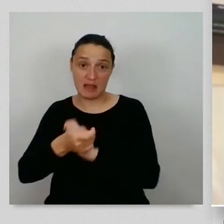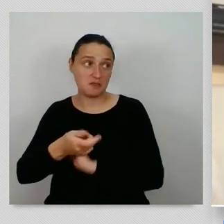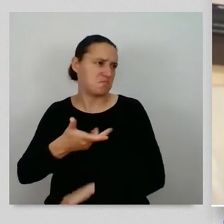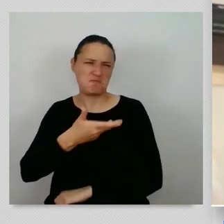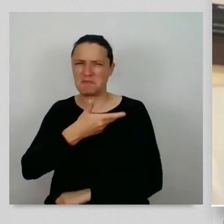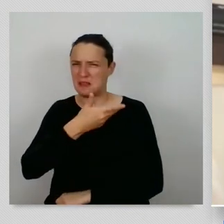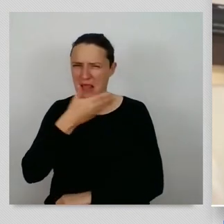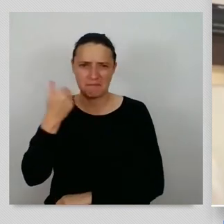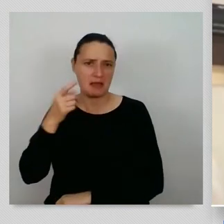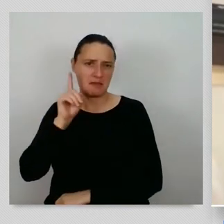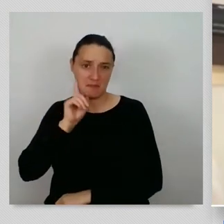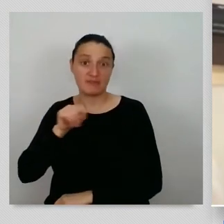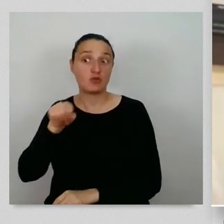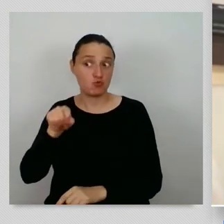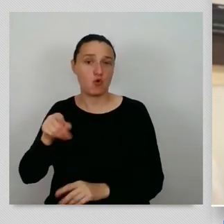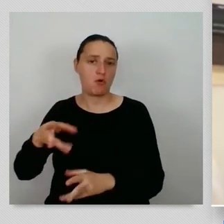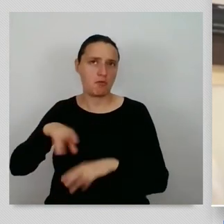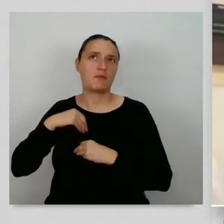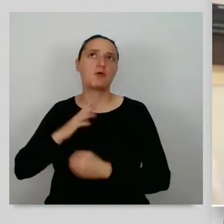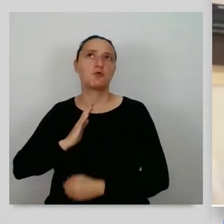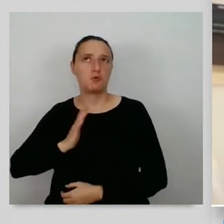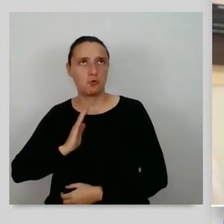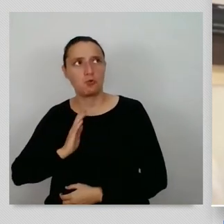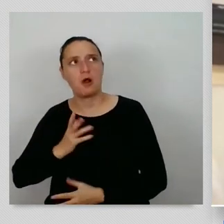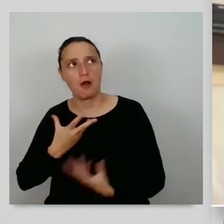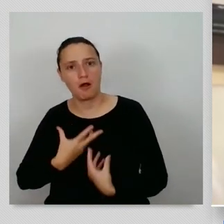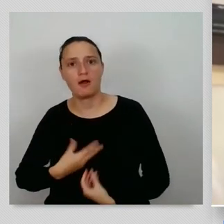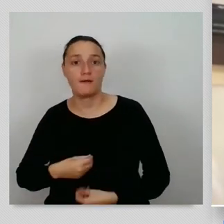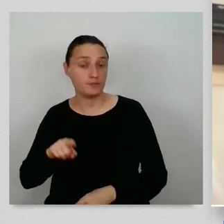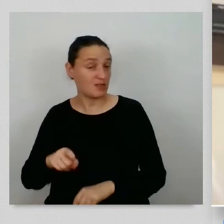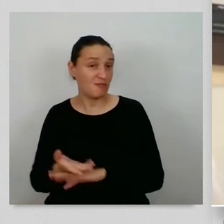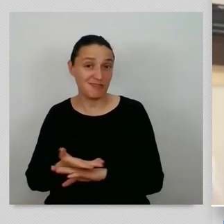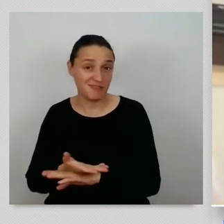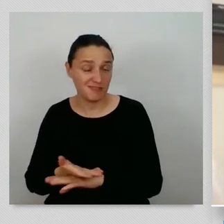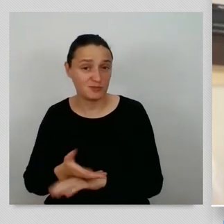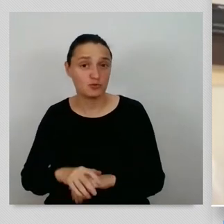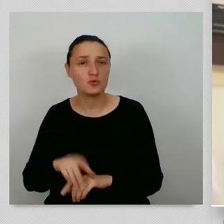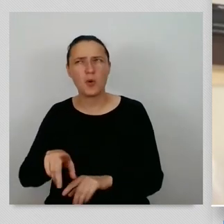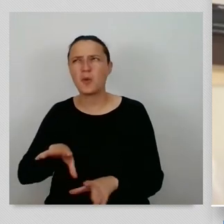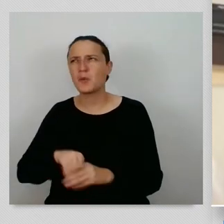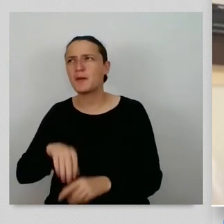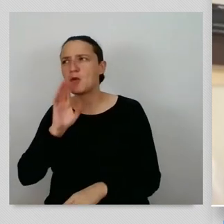na tym podłożu jakby takich nowych religii, żeby nie powiedzieć, że jakiś sekt.